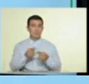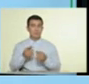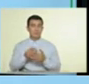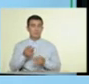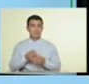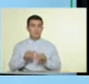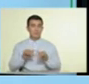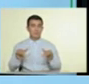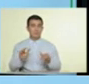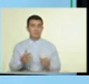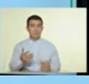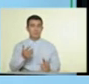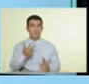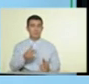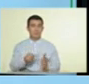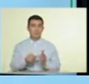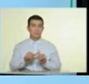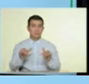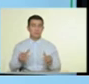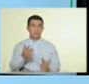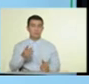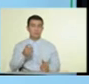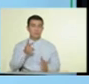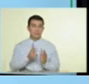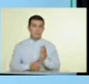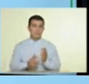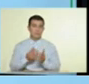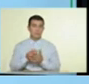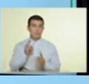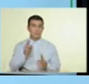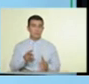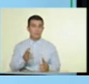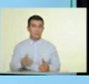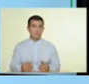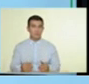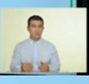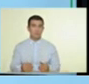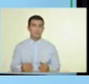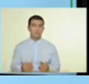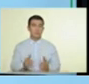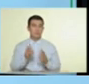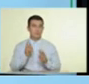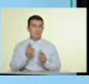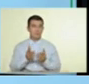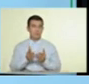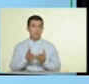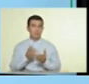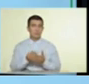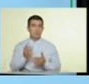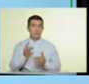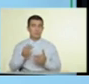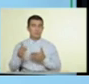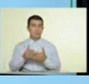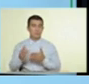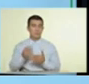kerak. 30 ni 6 ga ko'paytirsak 180 km. Demak, yuk kemasining bosib o'tgan